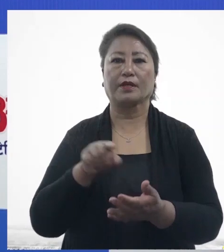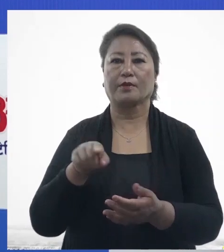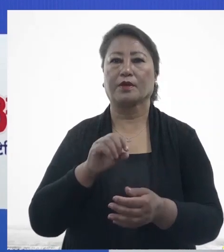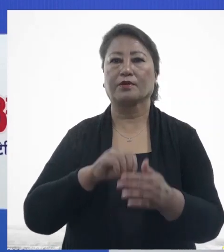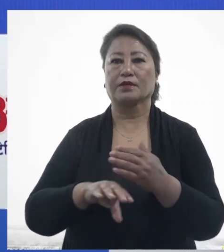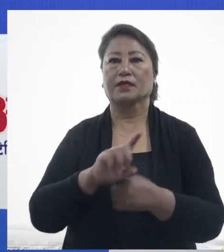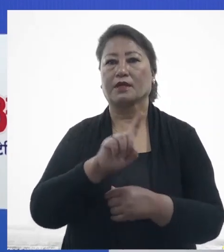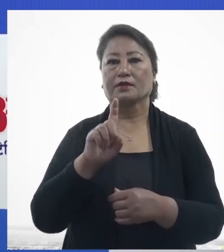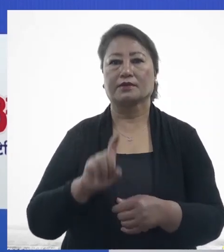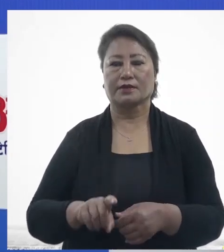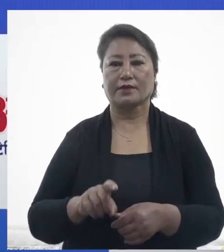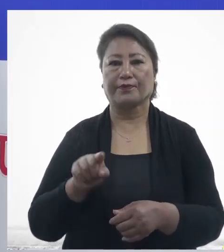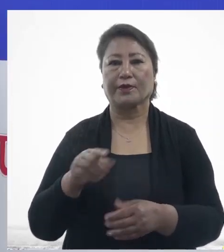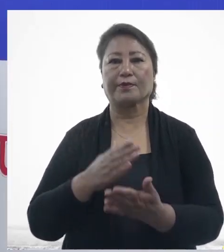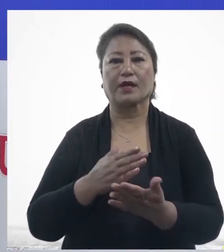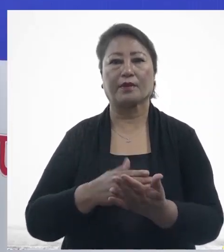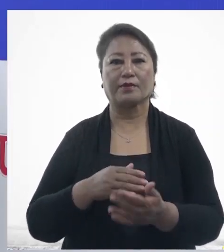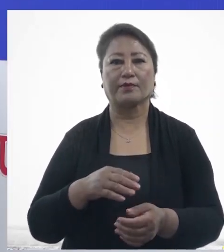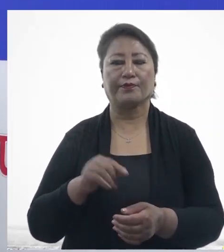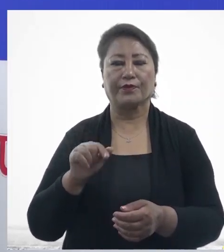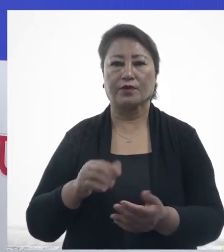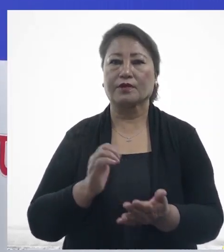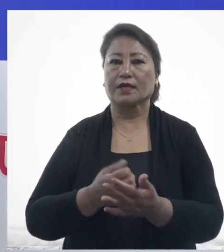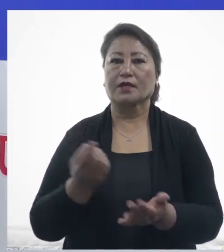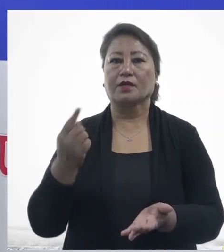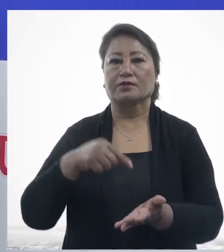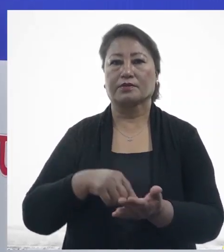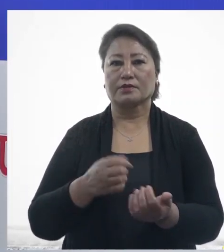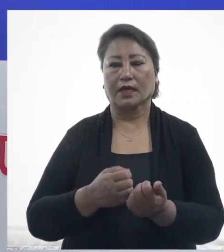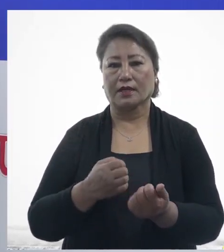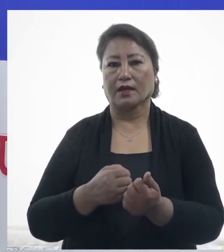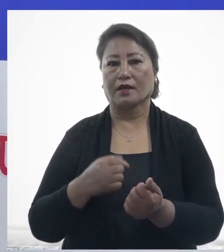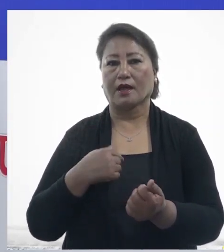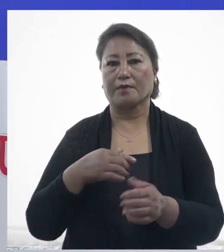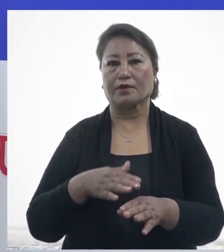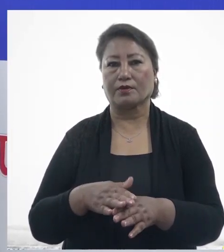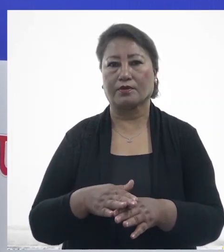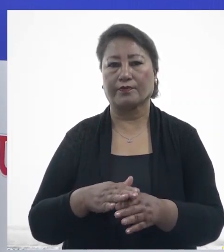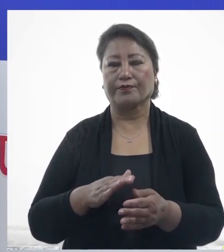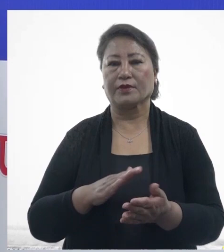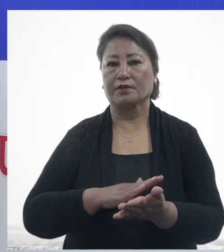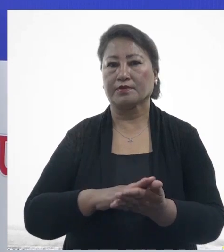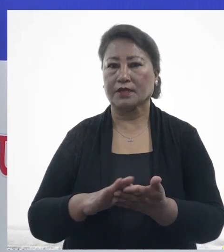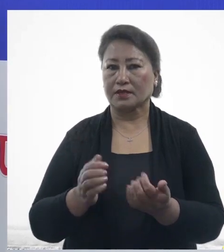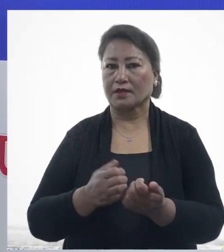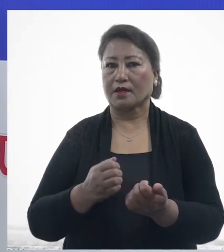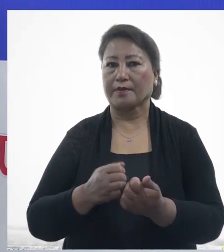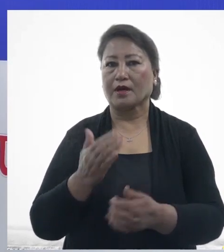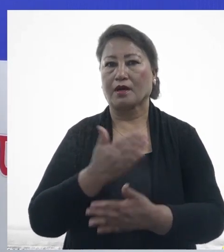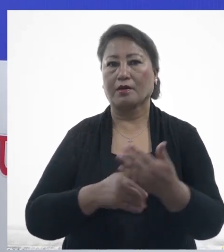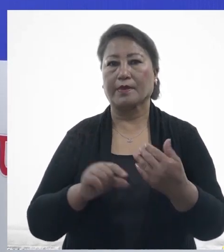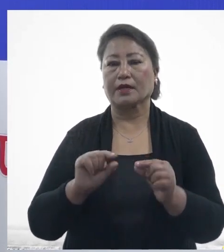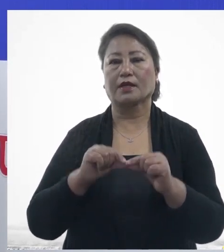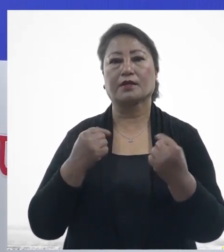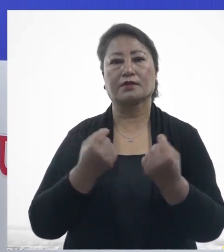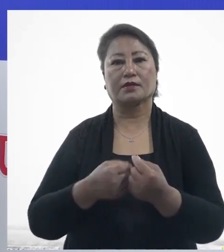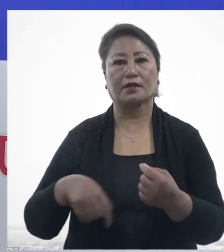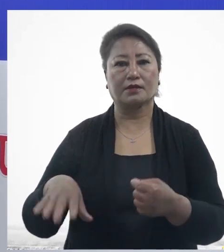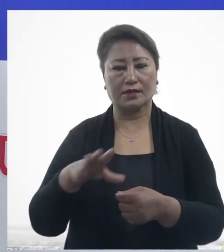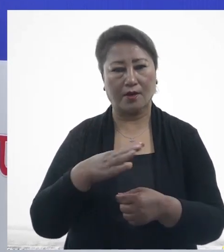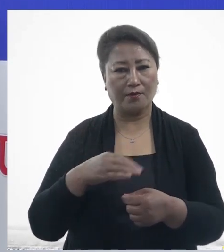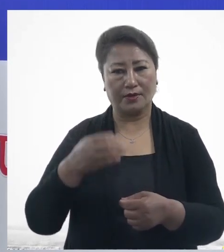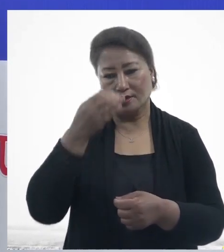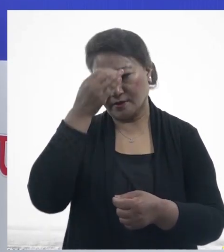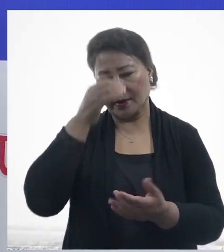सञ्चालनमा आइरहेका छन् यहाँको कार्यक्रमहरू? हामीले यो संस्थालाई सुरु गर्दा हाम्रो चाहिँ किनभने हामी एउटा काम चाहिँ के क्लियर छ भने अपाङ्गता क्षेत्रको सम्पूर्ण